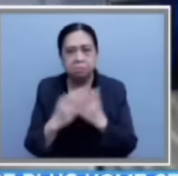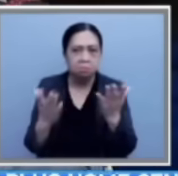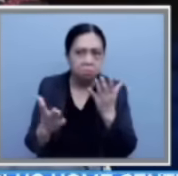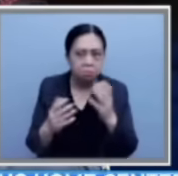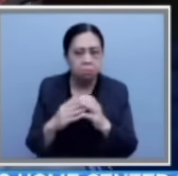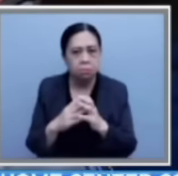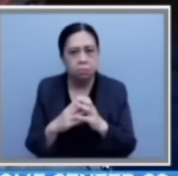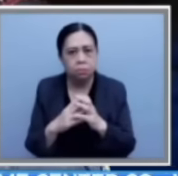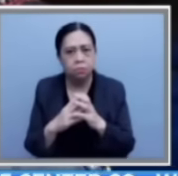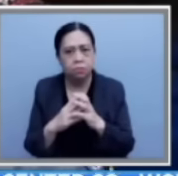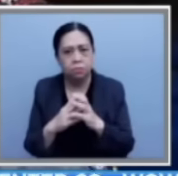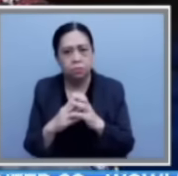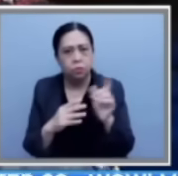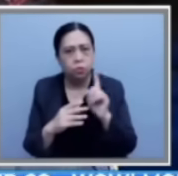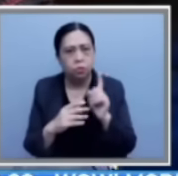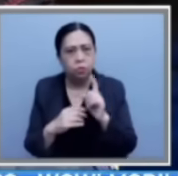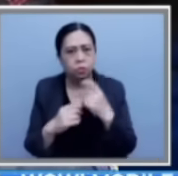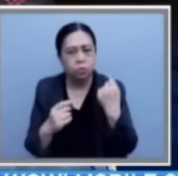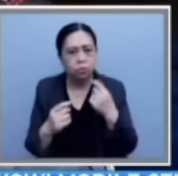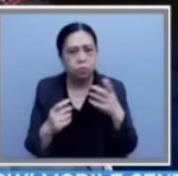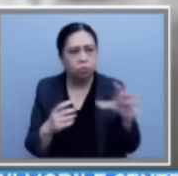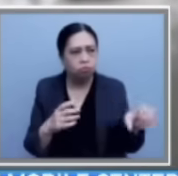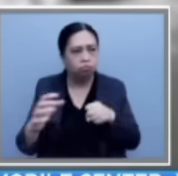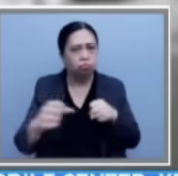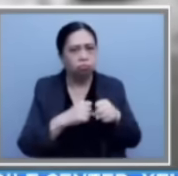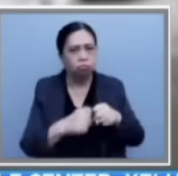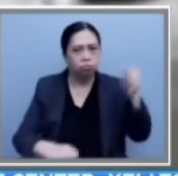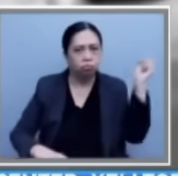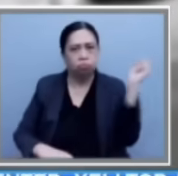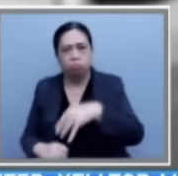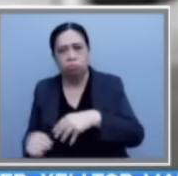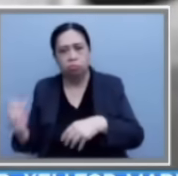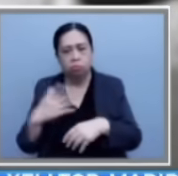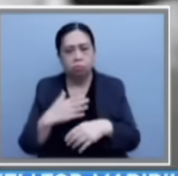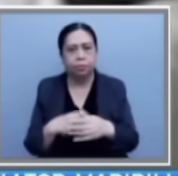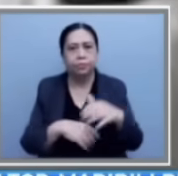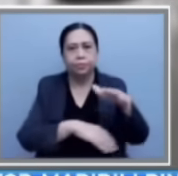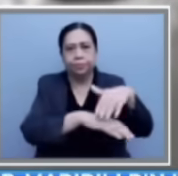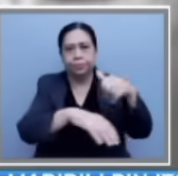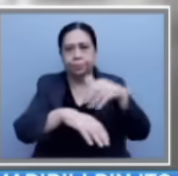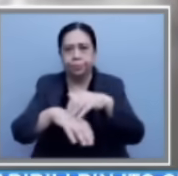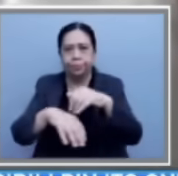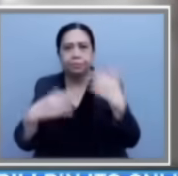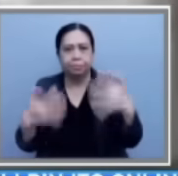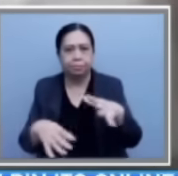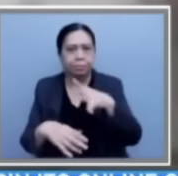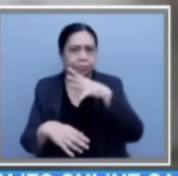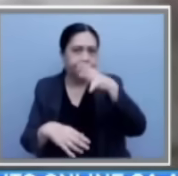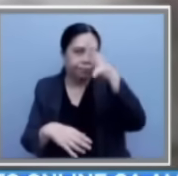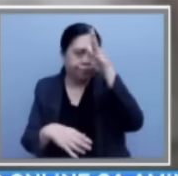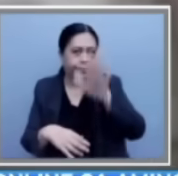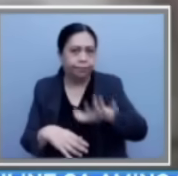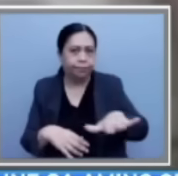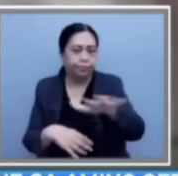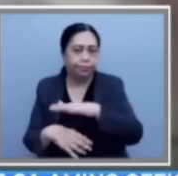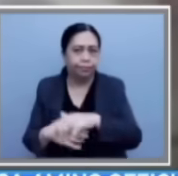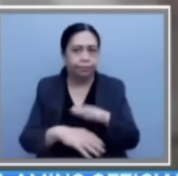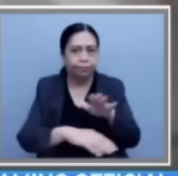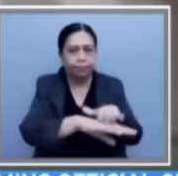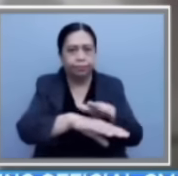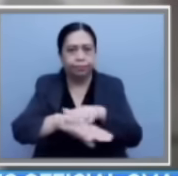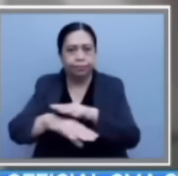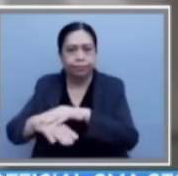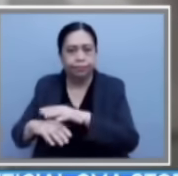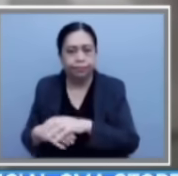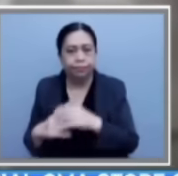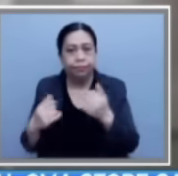nagpanagana nagbatuhan ipinatawag na rin ang mga magulang na mga Menor De Edad at pinagsabihan hinahanap